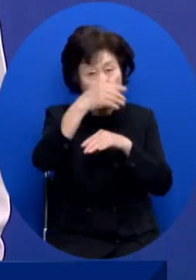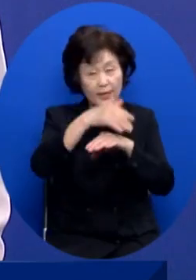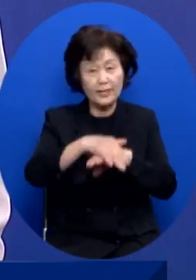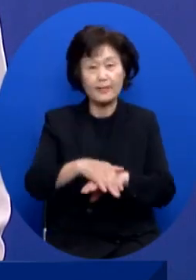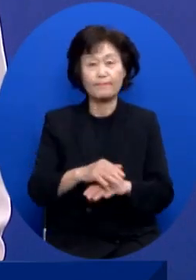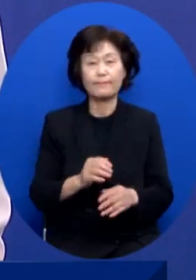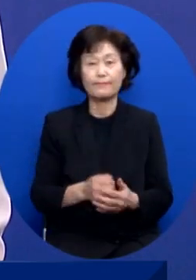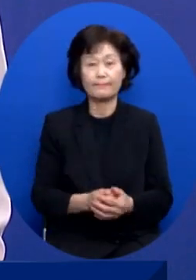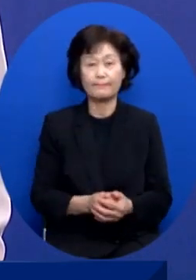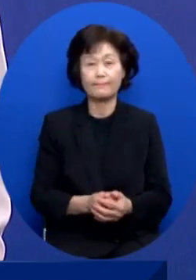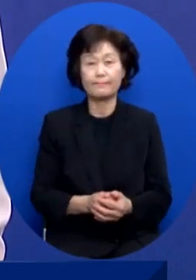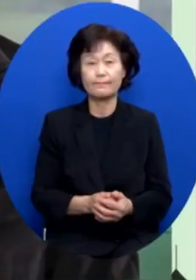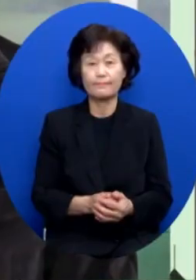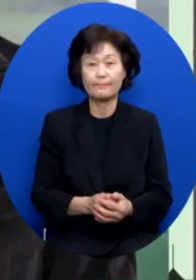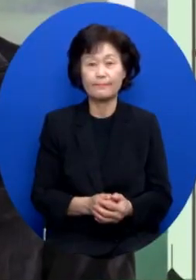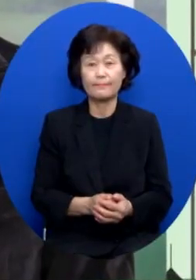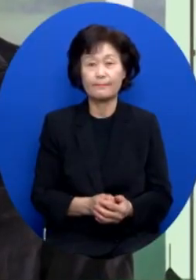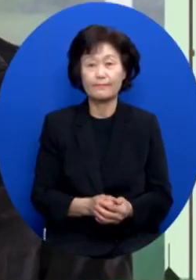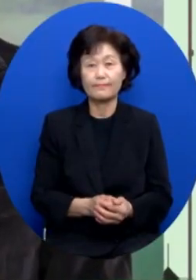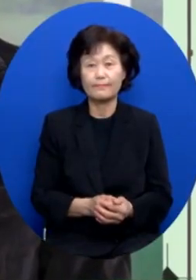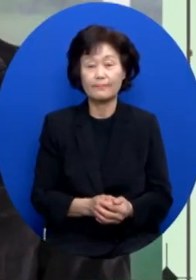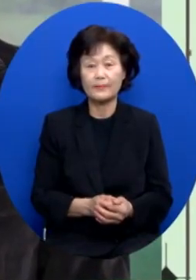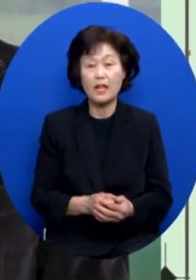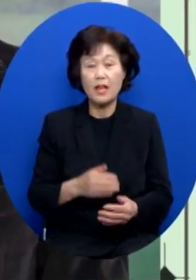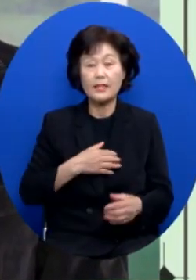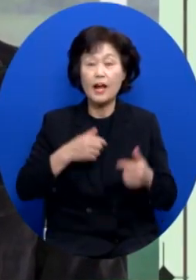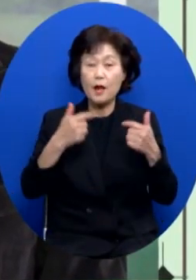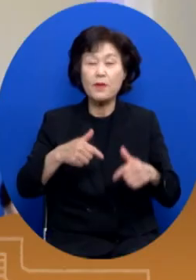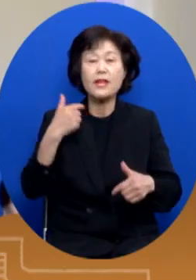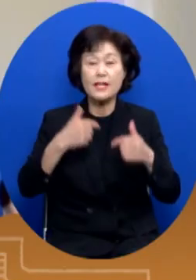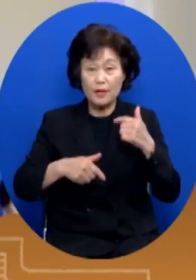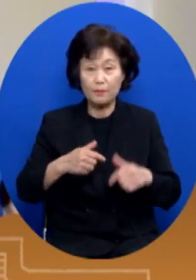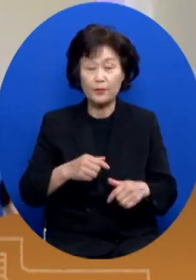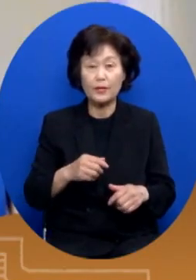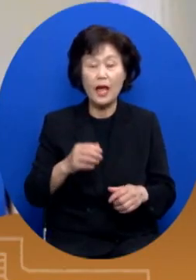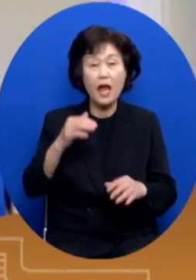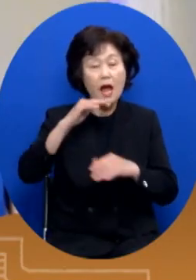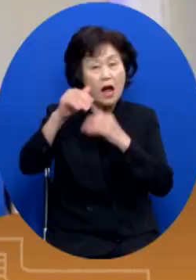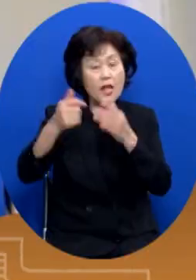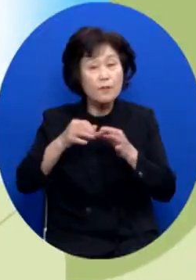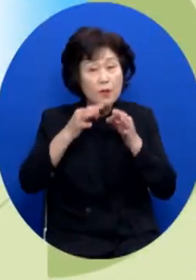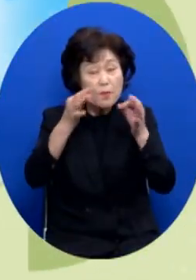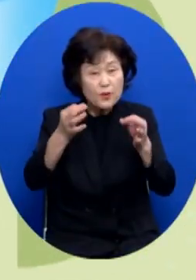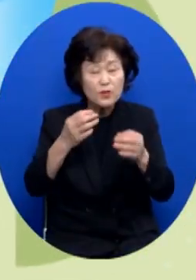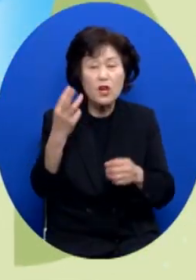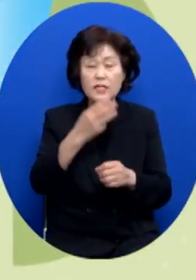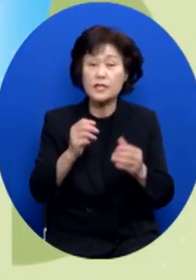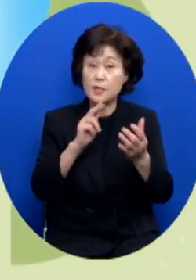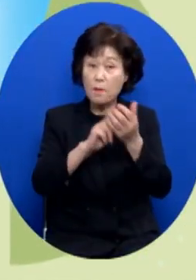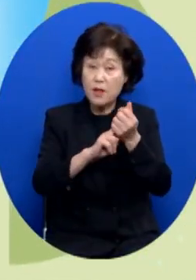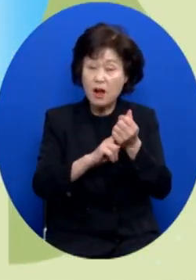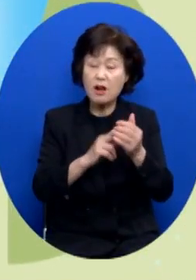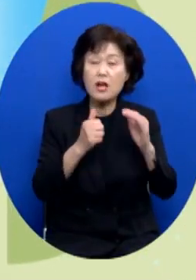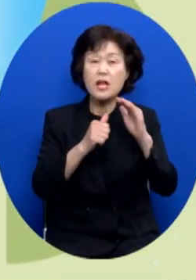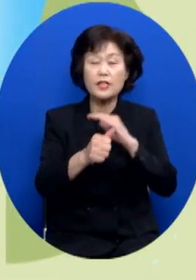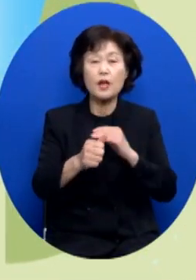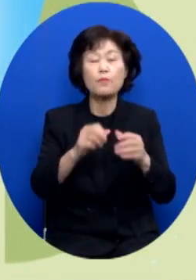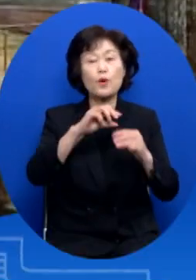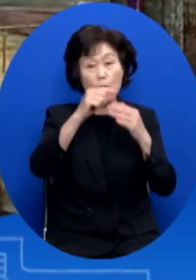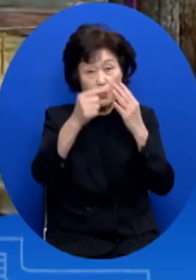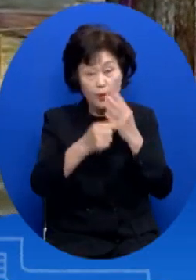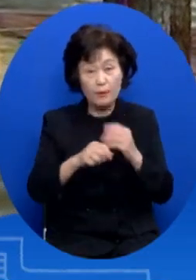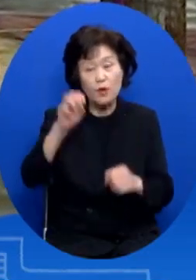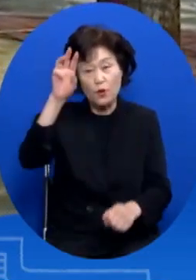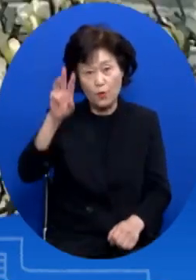기자가 전합니다 내가 매일 기쁘게 콜링갓 7 7천 미라클 등 CTS 대표 프로그램을